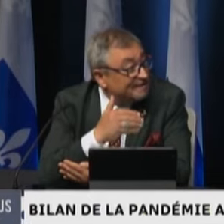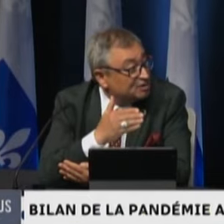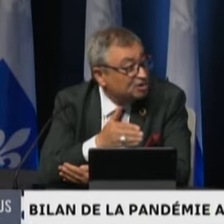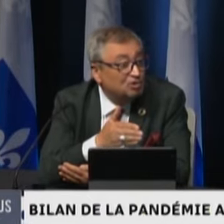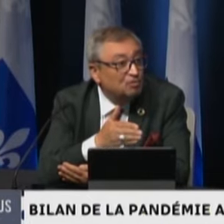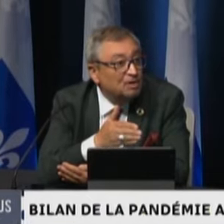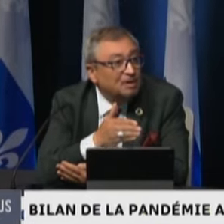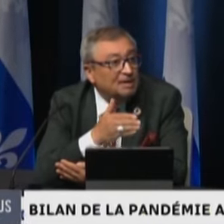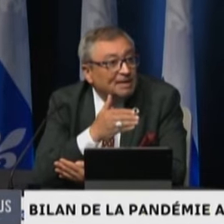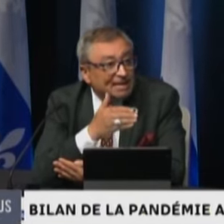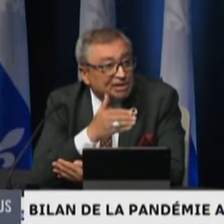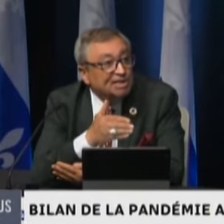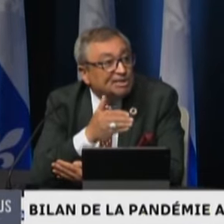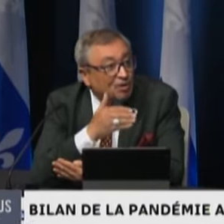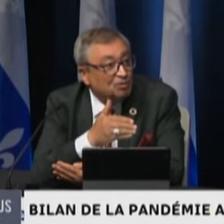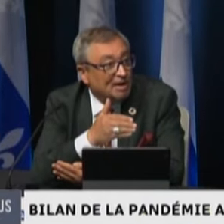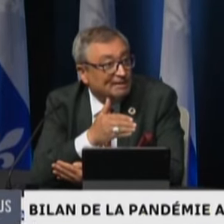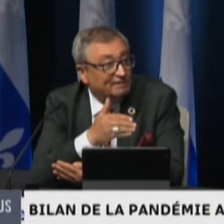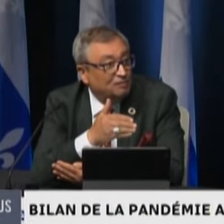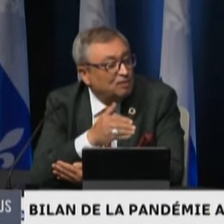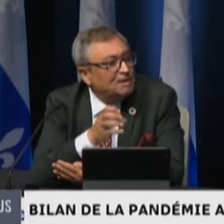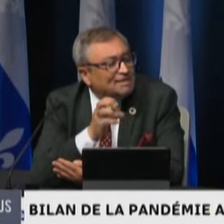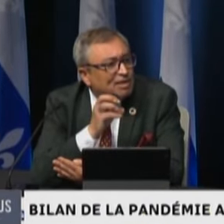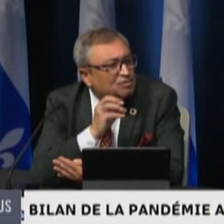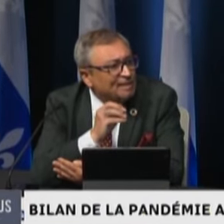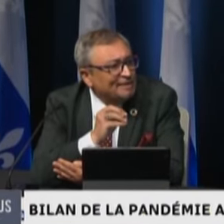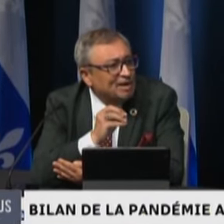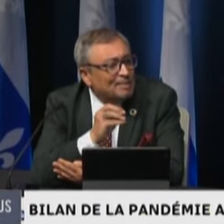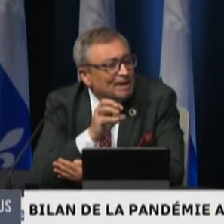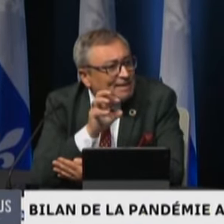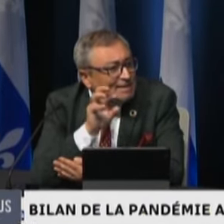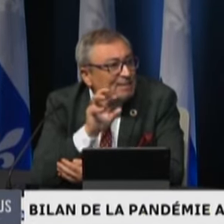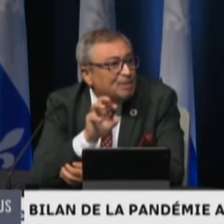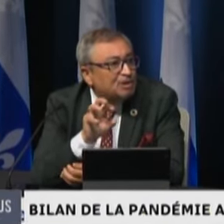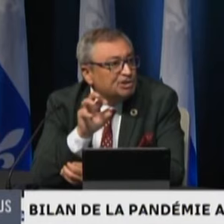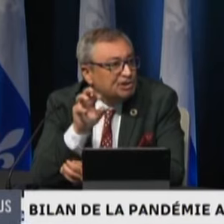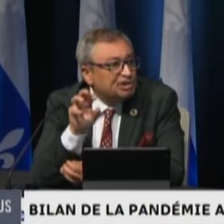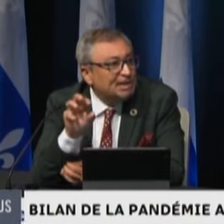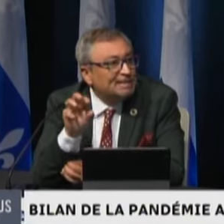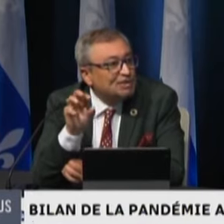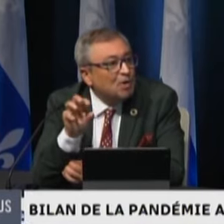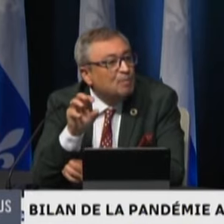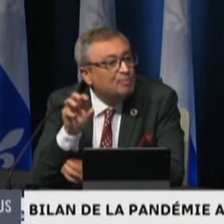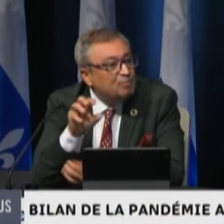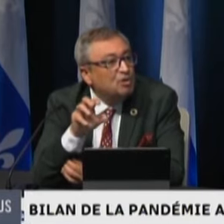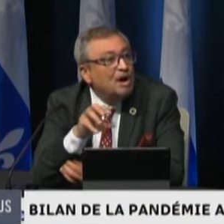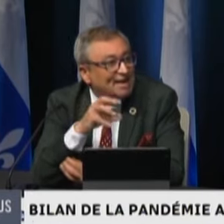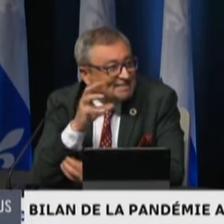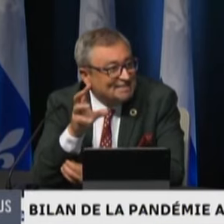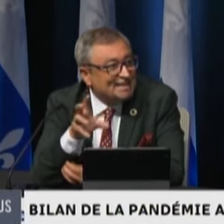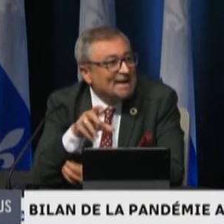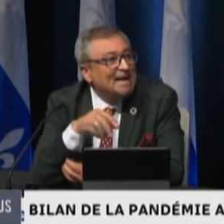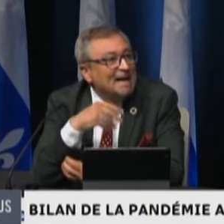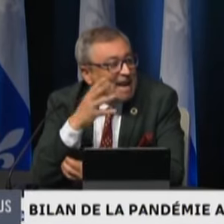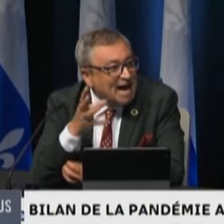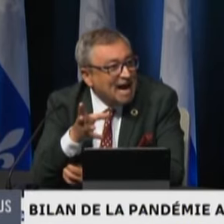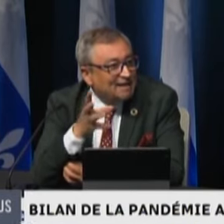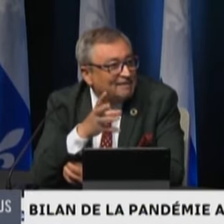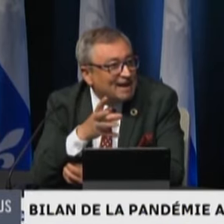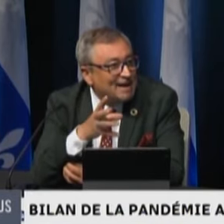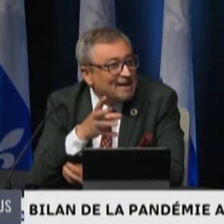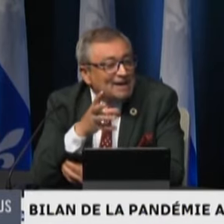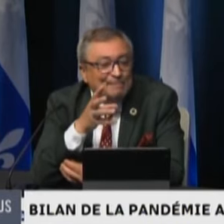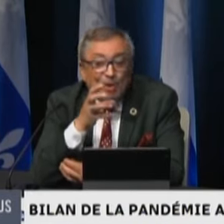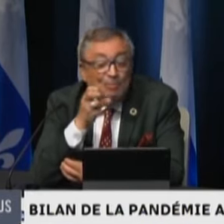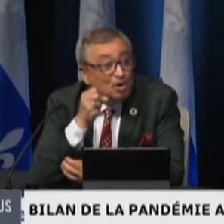étaient en avance sur nous, là, les gens sont au rendez-vous. C'est tout à fait normal qu'il y ait des poches de gens qui sont un peu plus résistants, lents